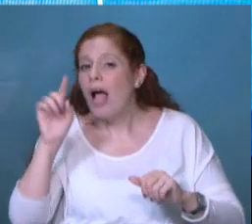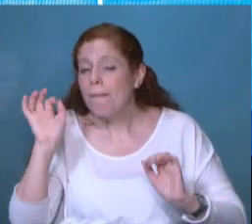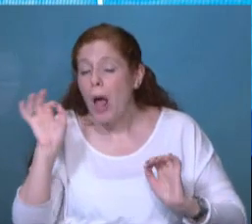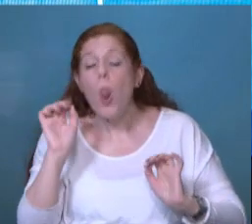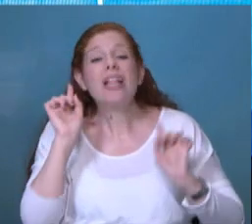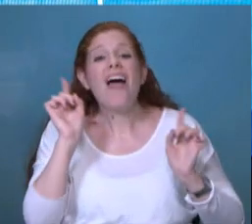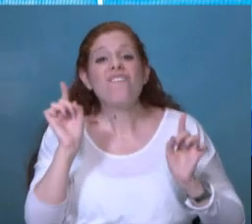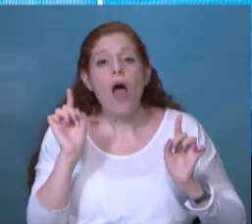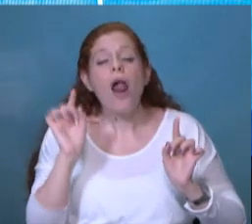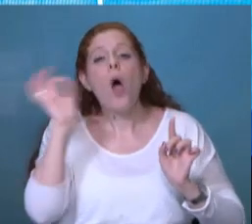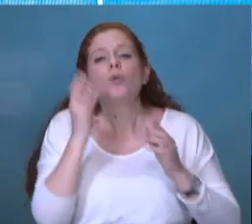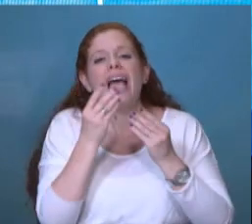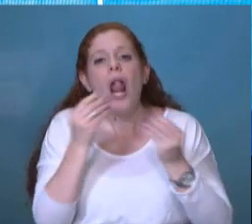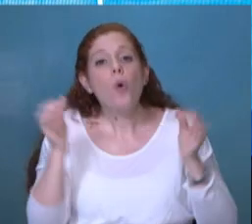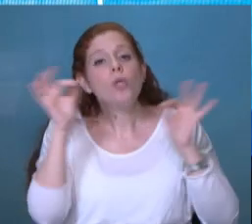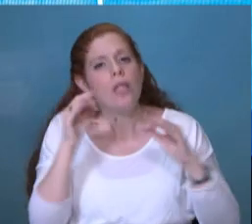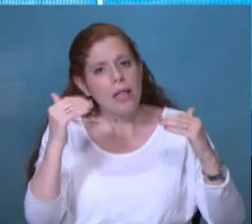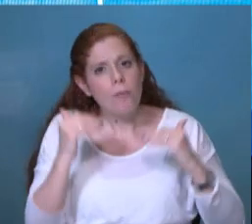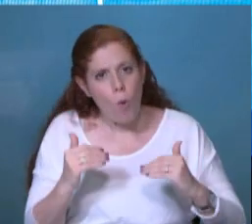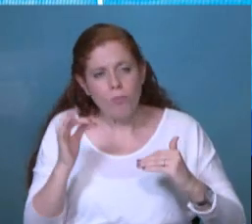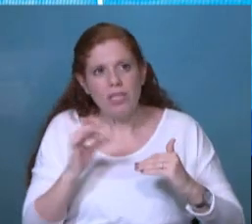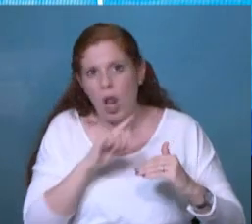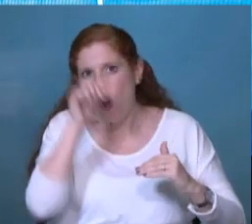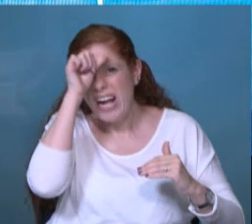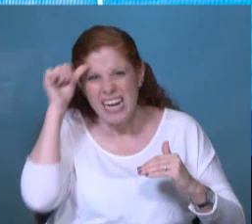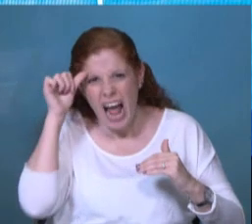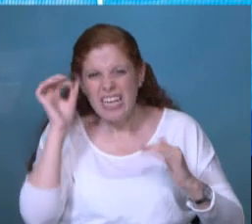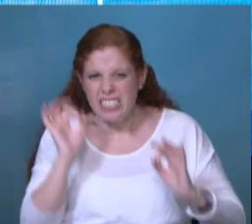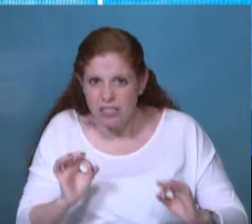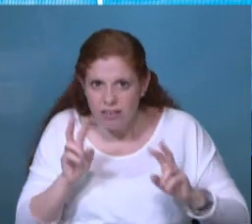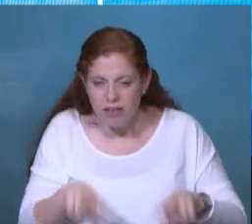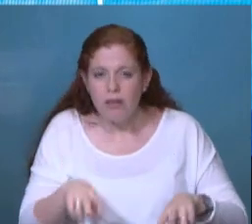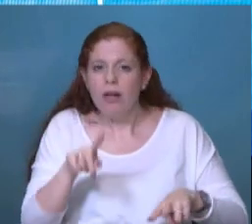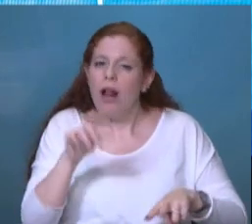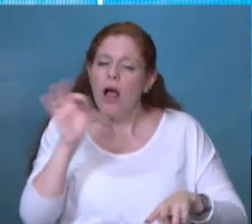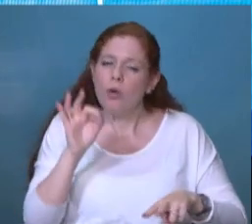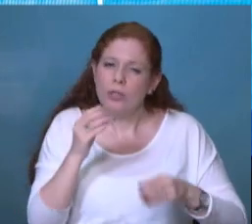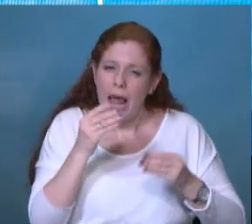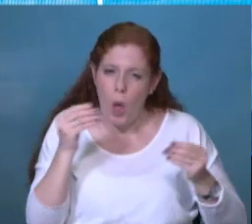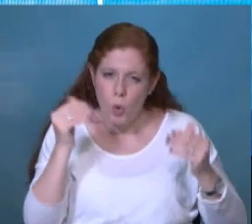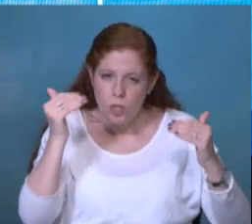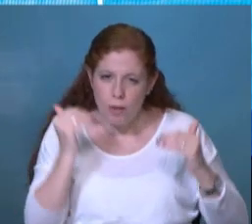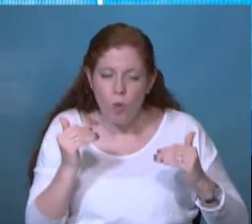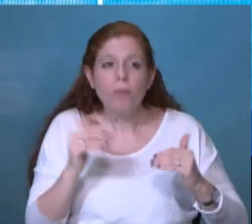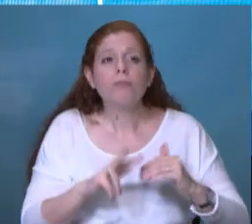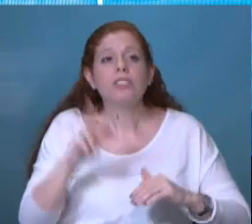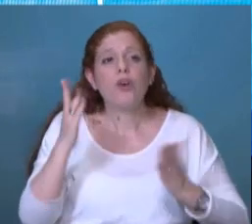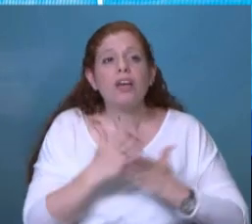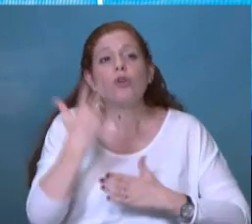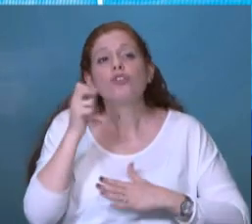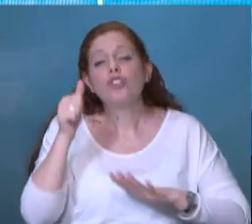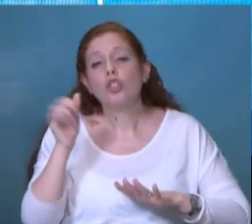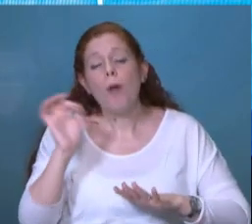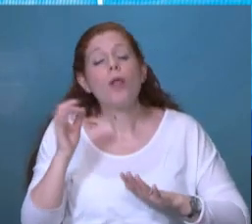אבל אחוזי הלחות עדיין נמוכים, זה עדיין לא קיץ סביל לאחוזי הלחות נמוכים, בצפון הנגב 36 מעלות, באילת